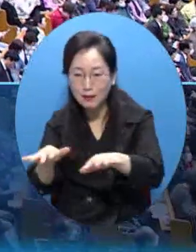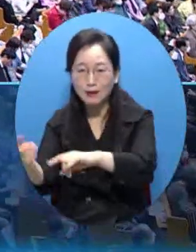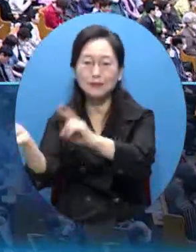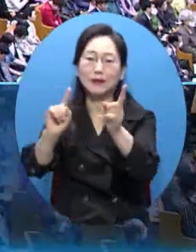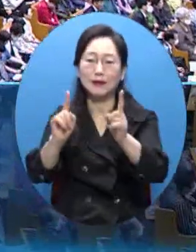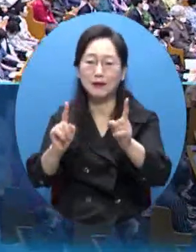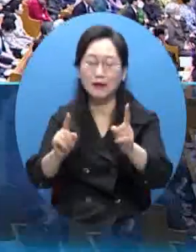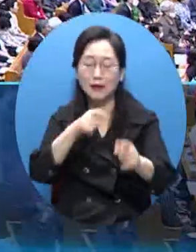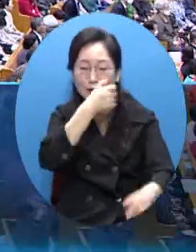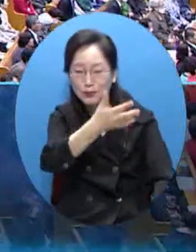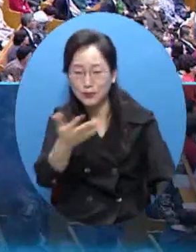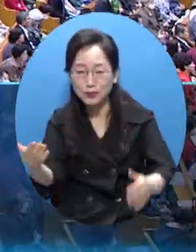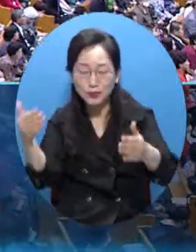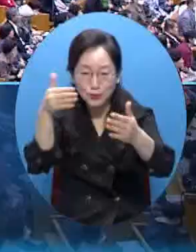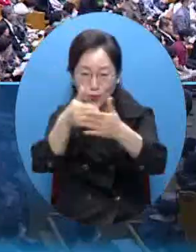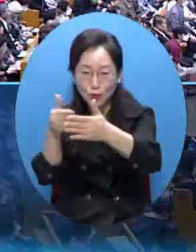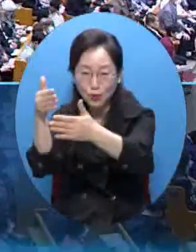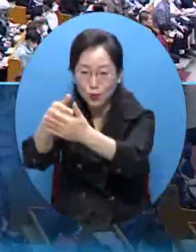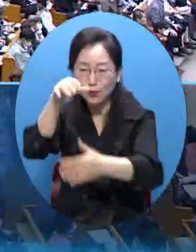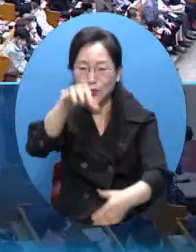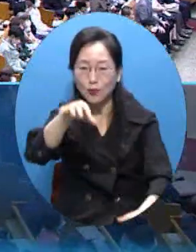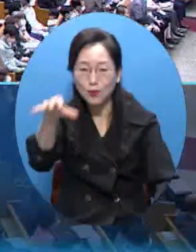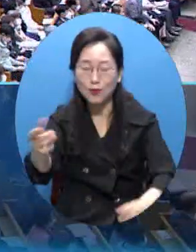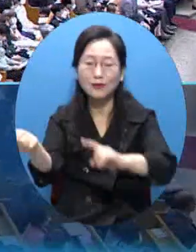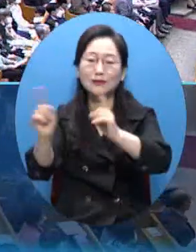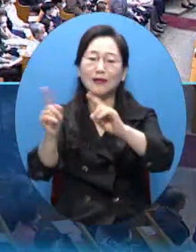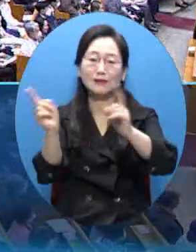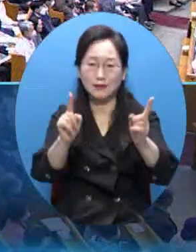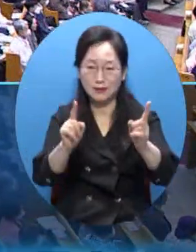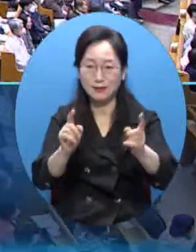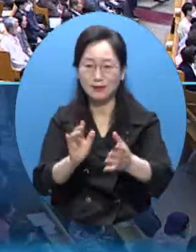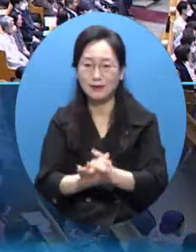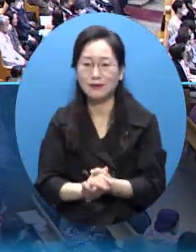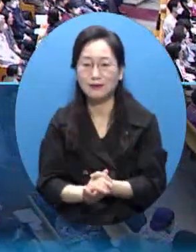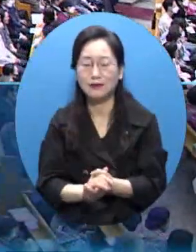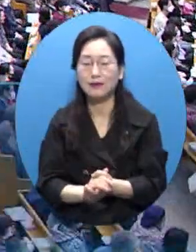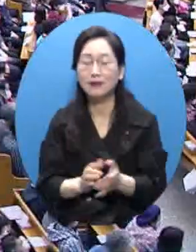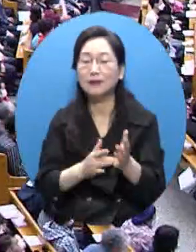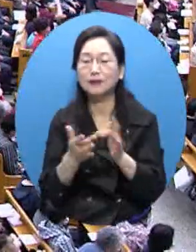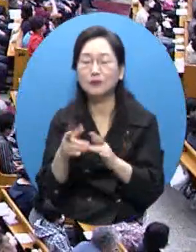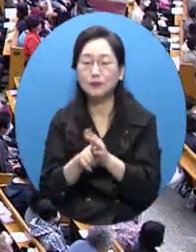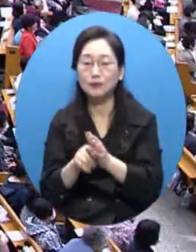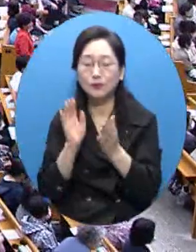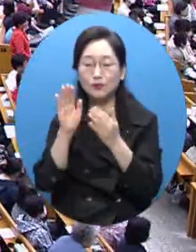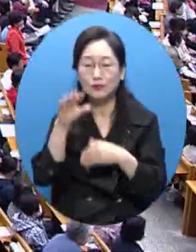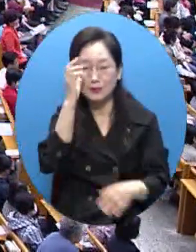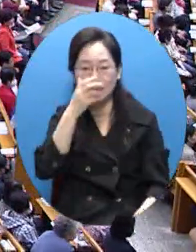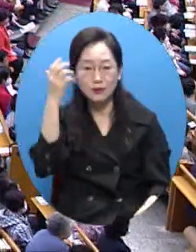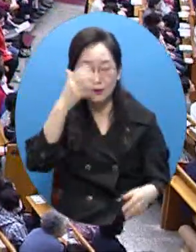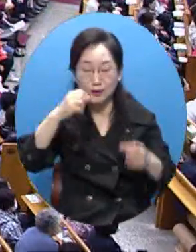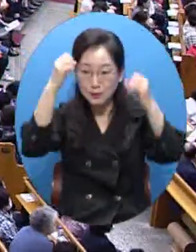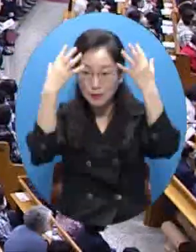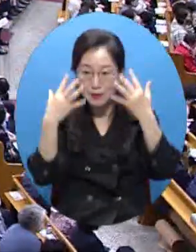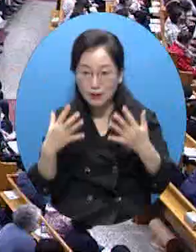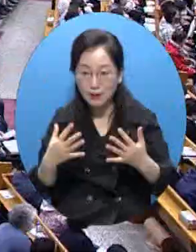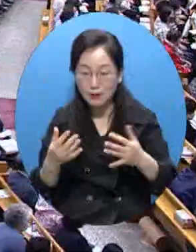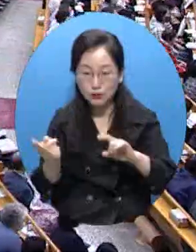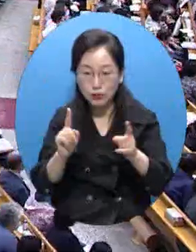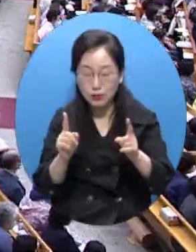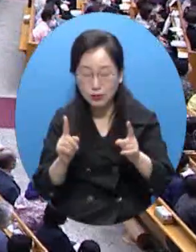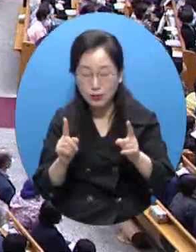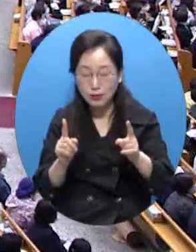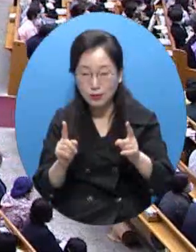강이 이르는 각체 모든 것이 살 것이며. 예수를 믿고 나서 성령이 임하면 죽었던 모든 것이 살아나는